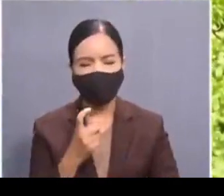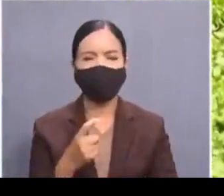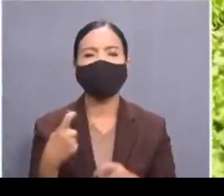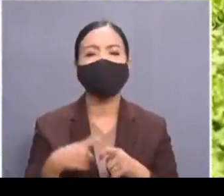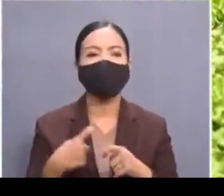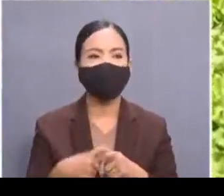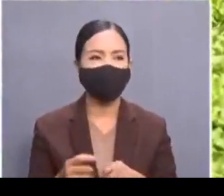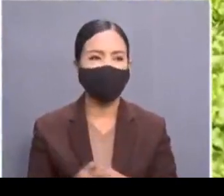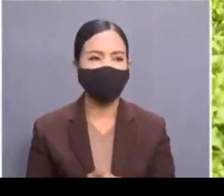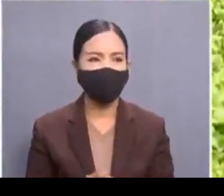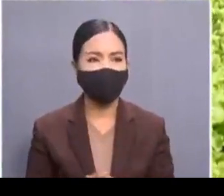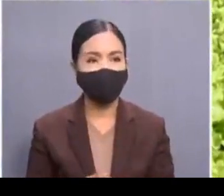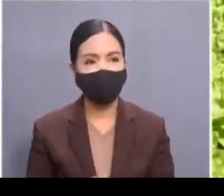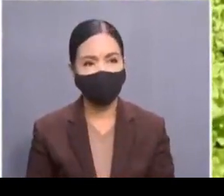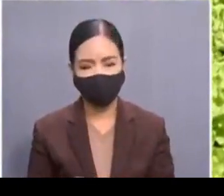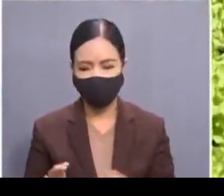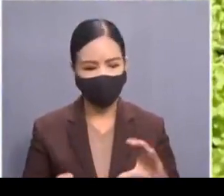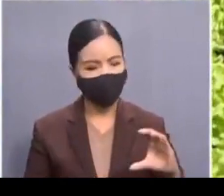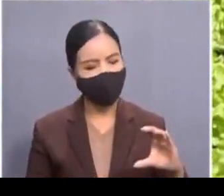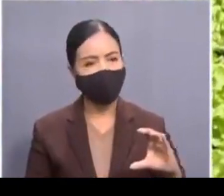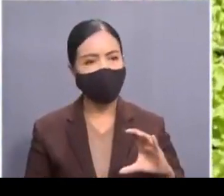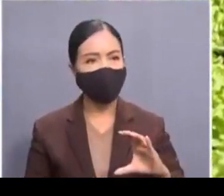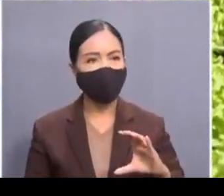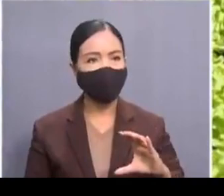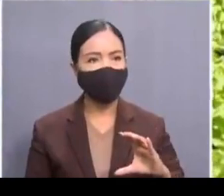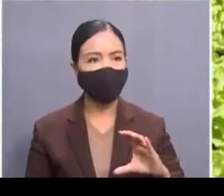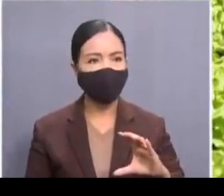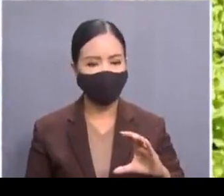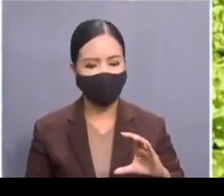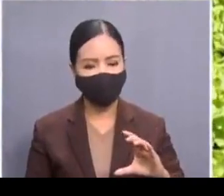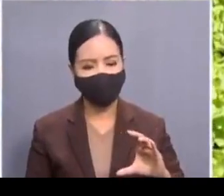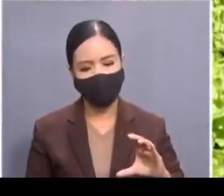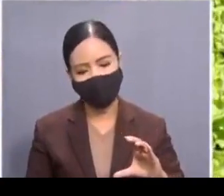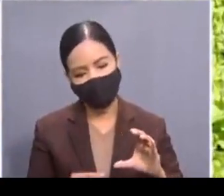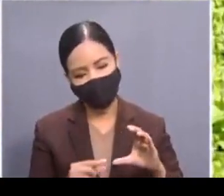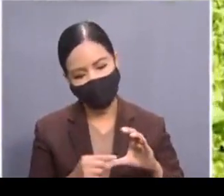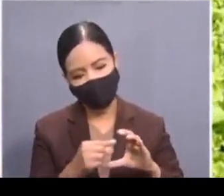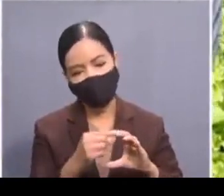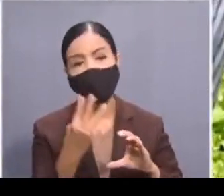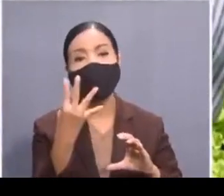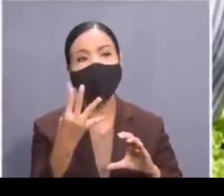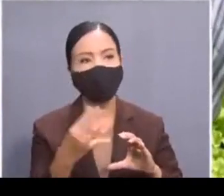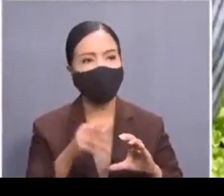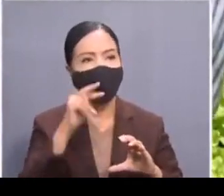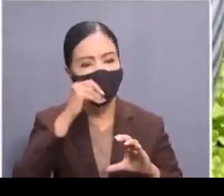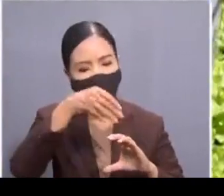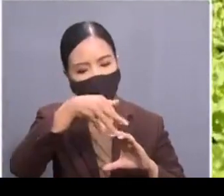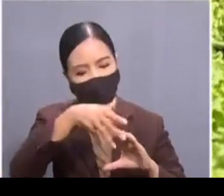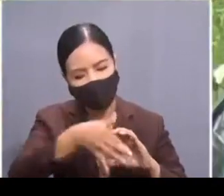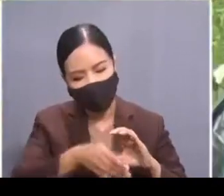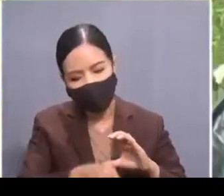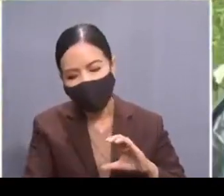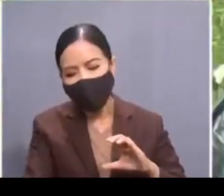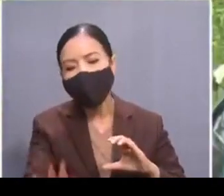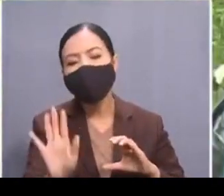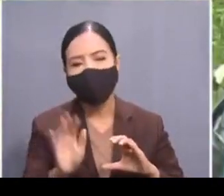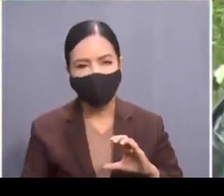วัสดุของเราเนี่ยมันตื้นแค่ประมาณสักเท่านี้ครับ4นิ้วครับเพราะน้ำลงไปมากๆเขาก็จะไหลออกไปเลย ค่